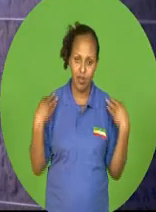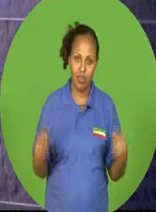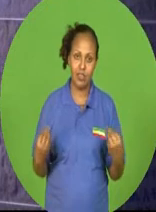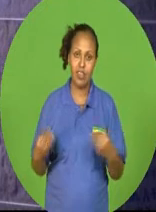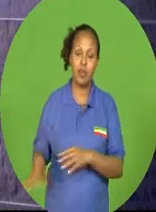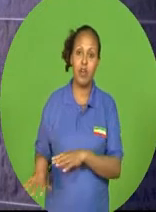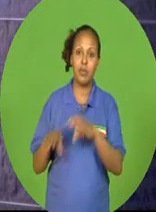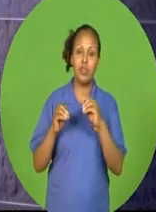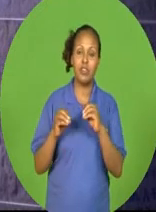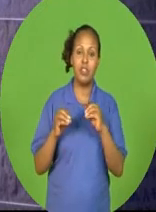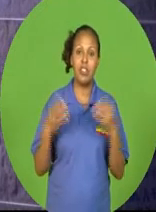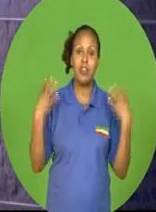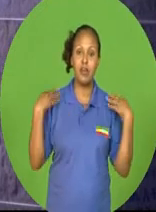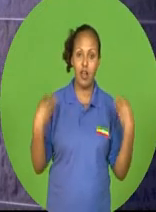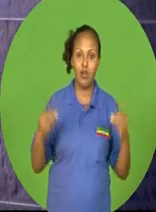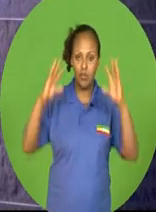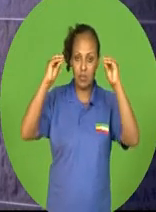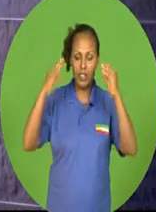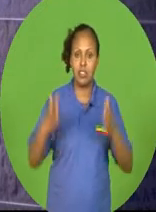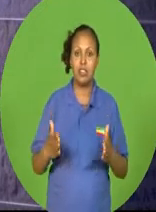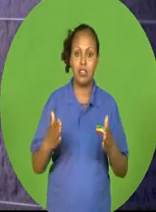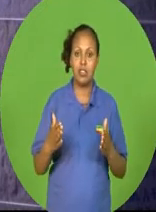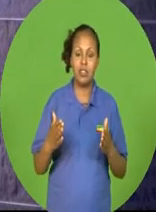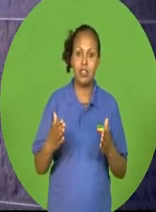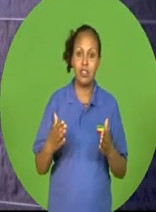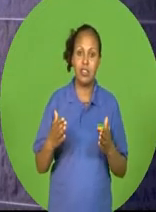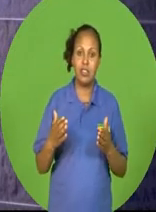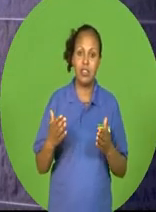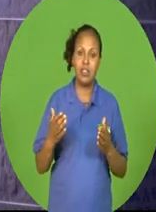እንደምን አላችሁ ተማሪዎች? እንደምን አሉ መምህር?